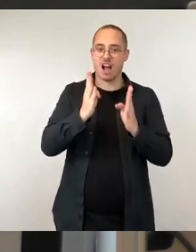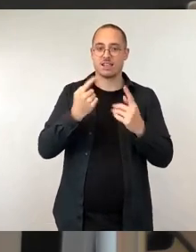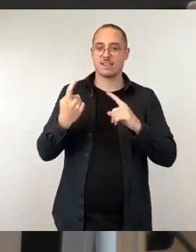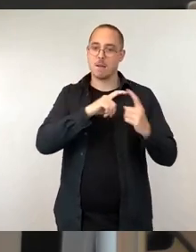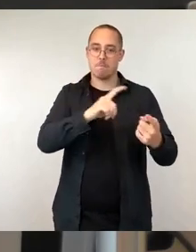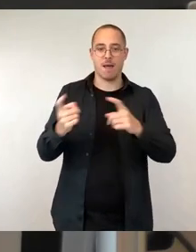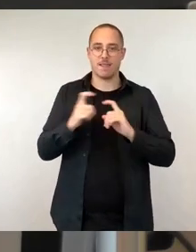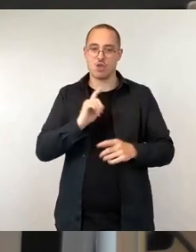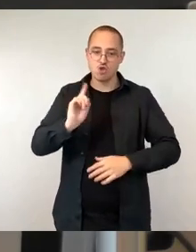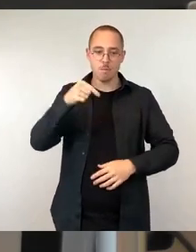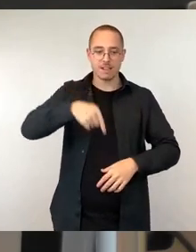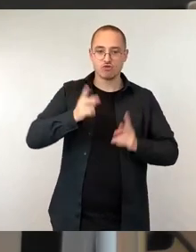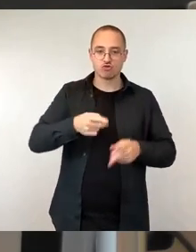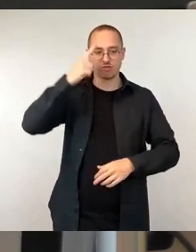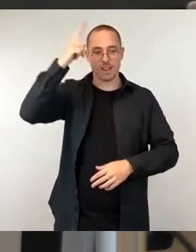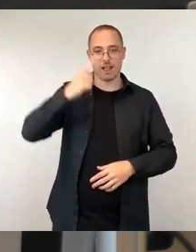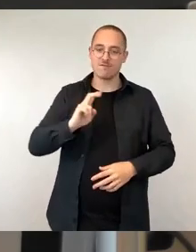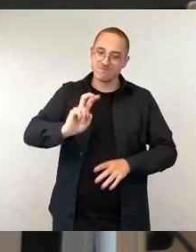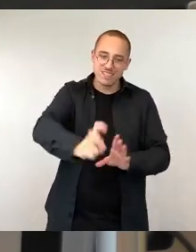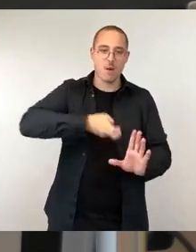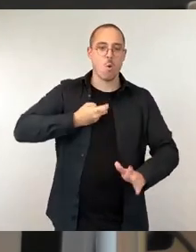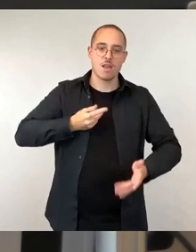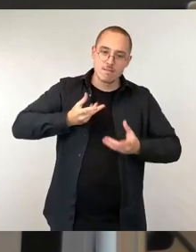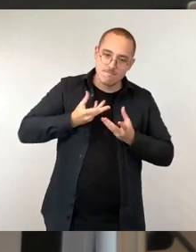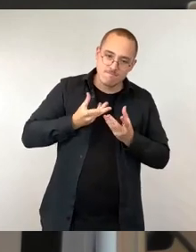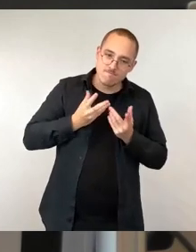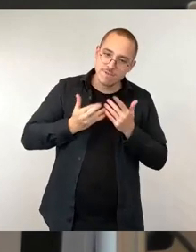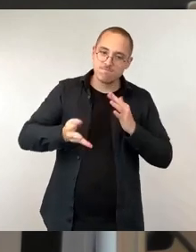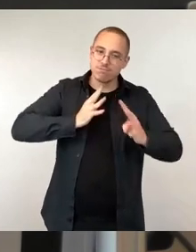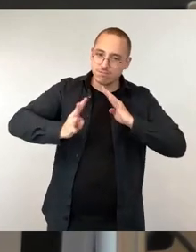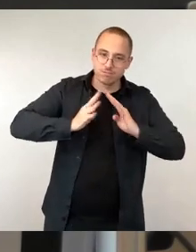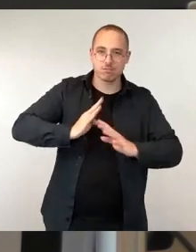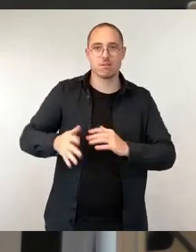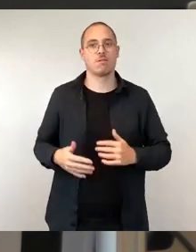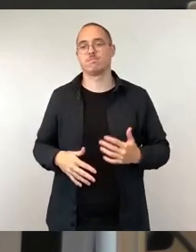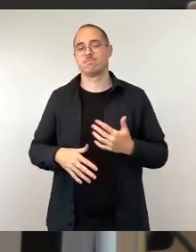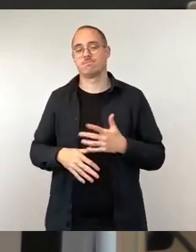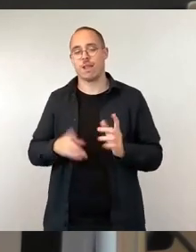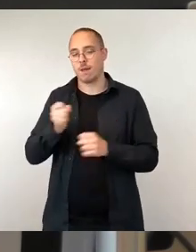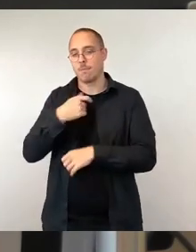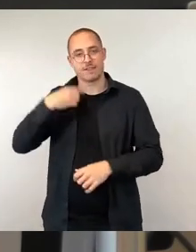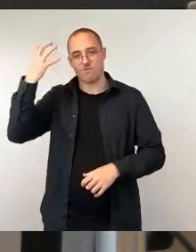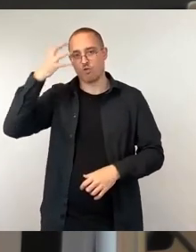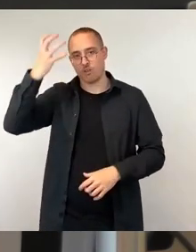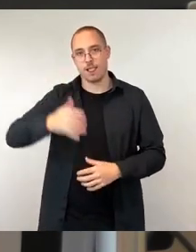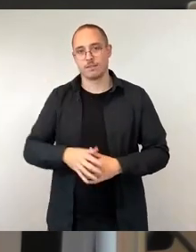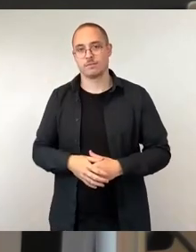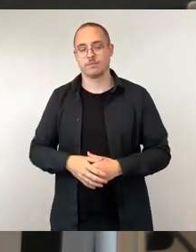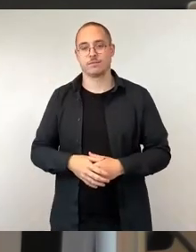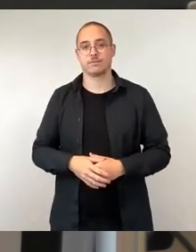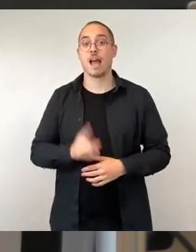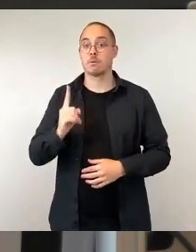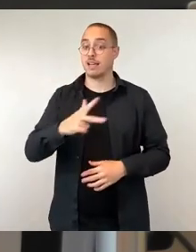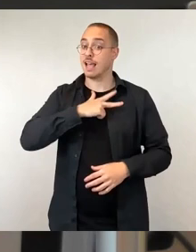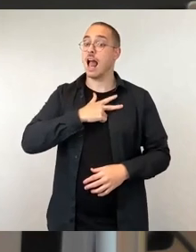hat. Also das kann ich mir auch nicht vorstellen. Vor dem Hintergrund ist tatsächlich Die reale, schwierige Frage, und der müssen wir uns